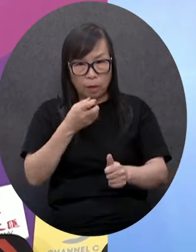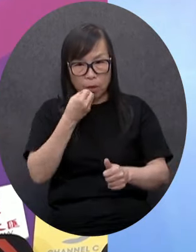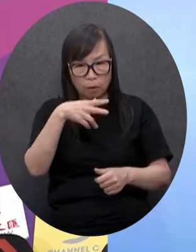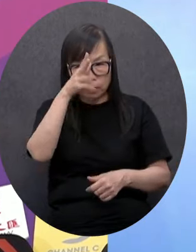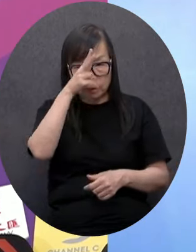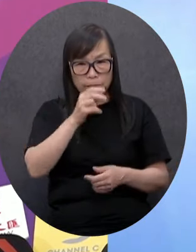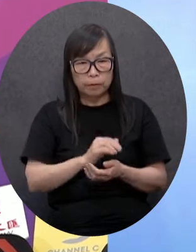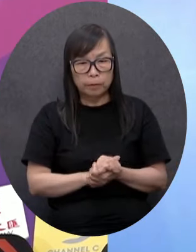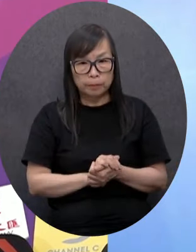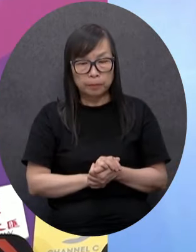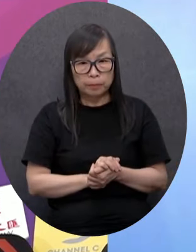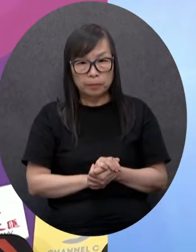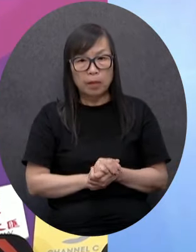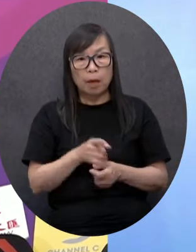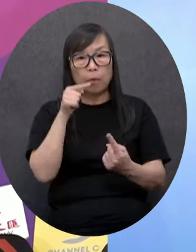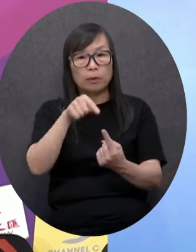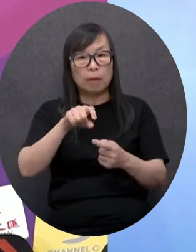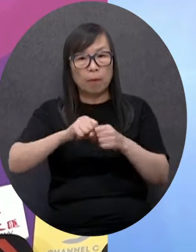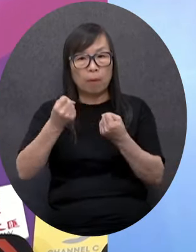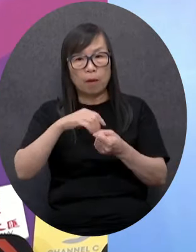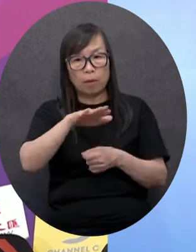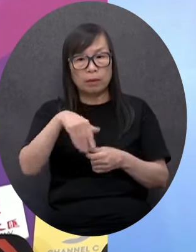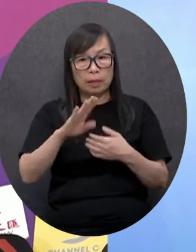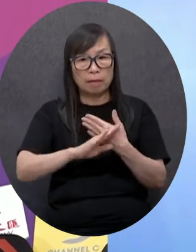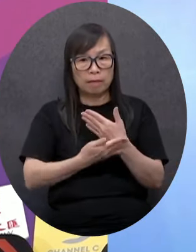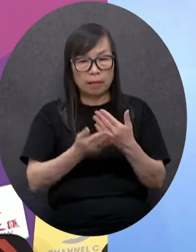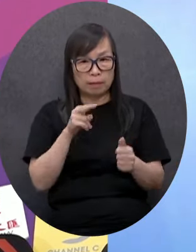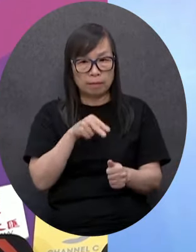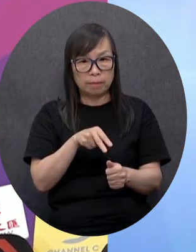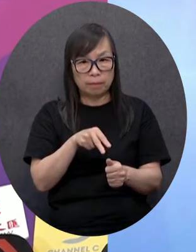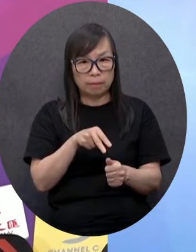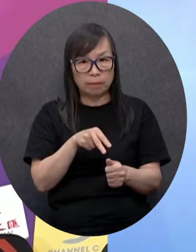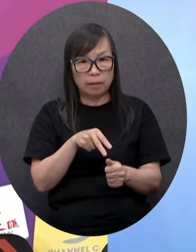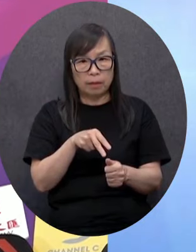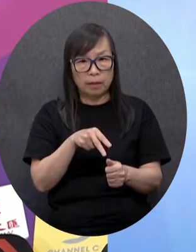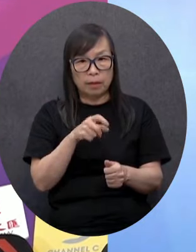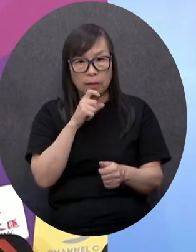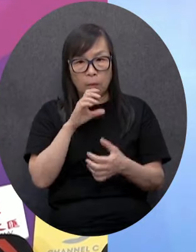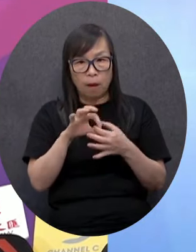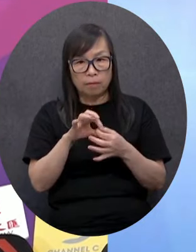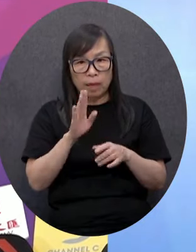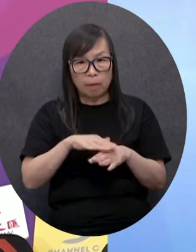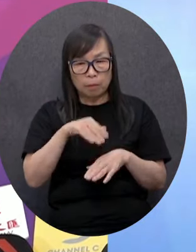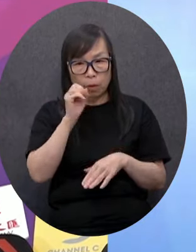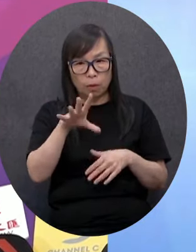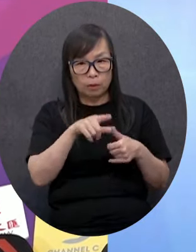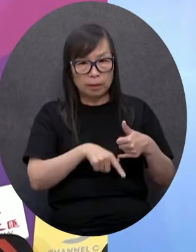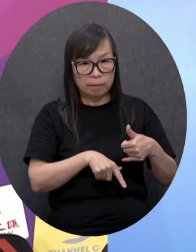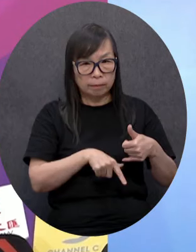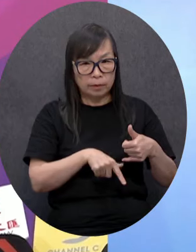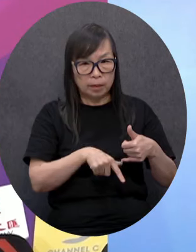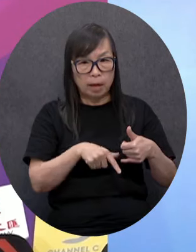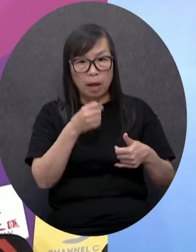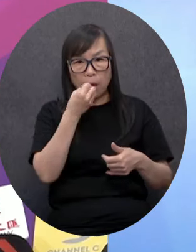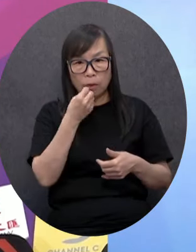政府，目的呢就是想破坏我们的法治。另外呢，有关我刚才所说的人士呢，亦都